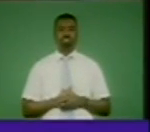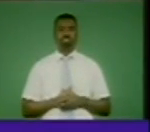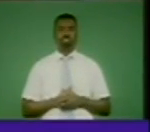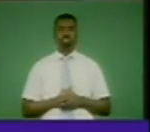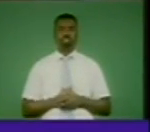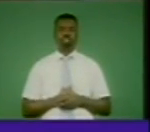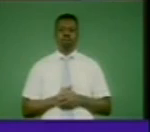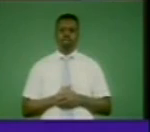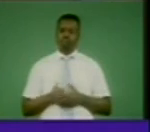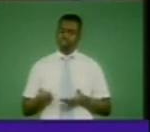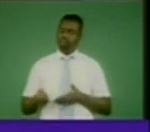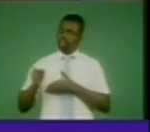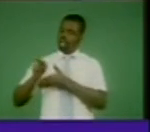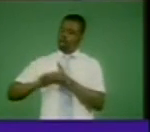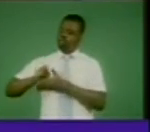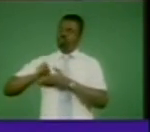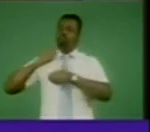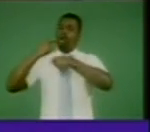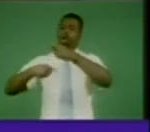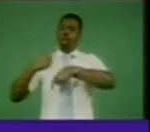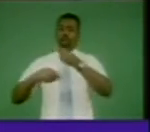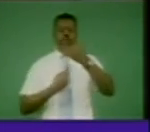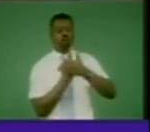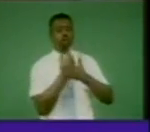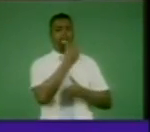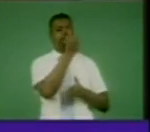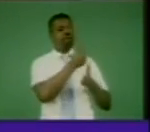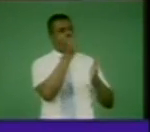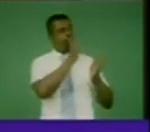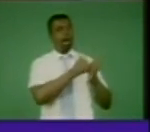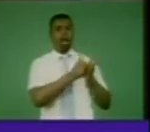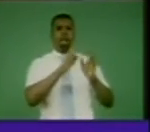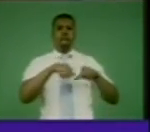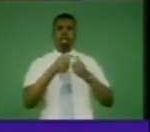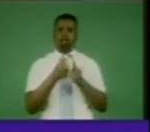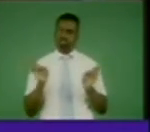Katibu, endelea na matokeo ya Tanzania bara, lakini kwa muhtasari tu.